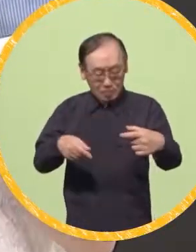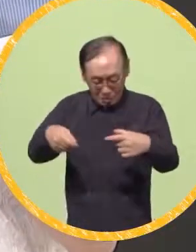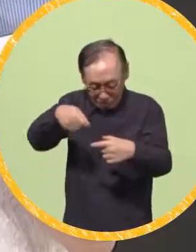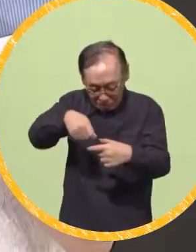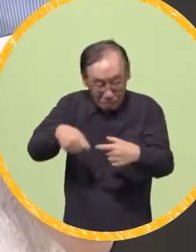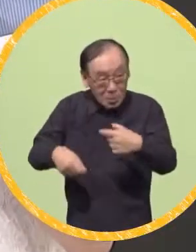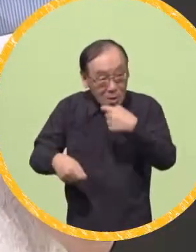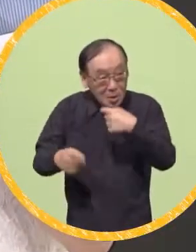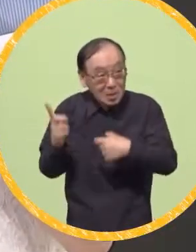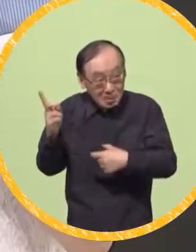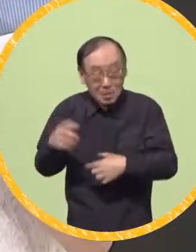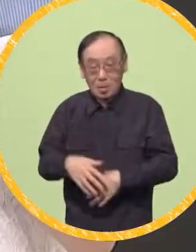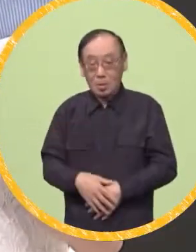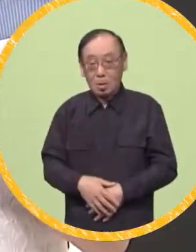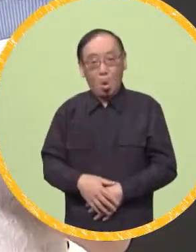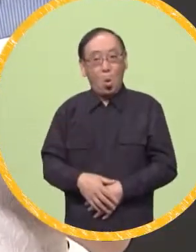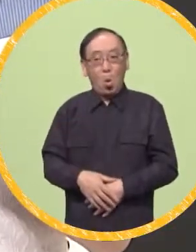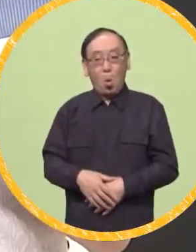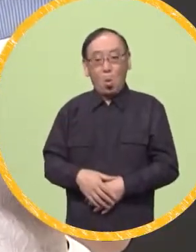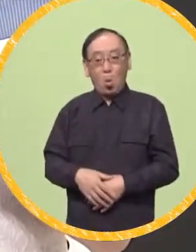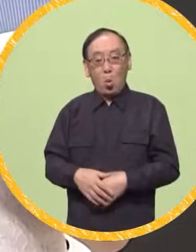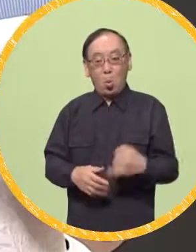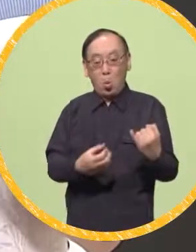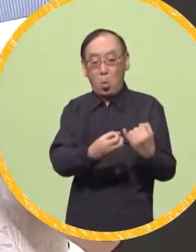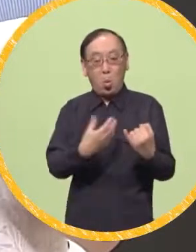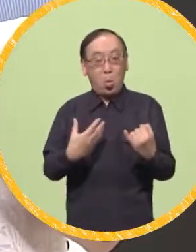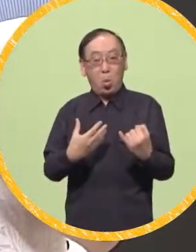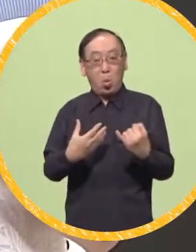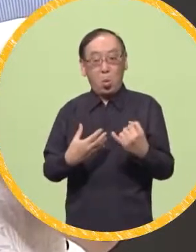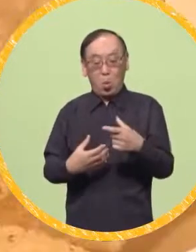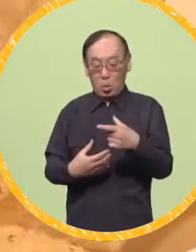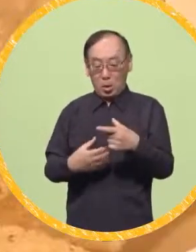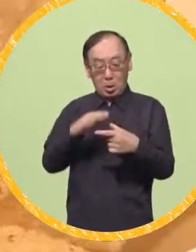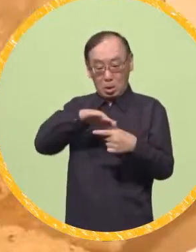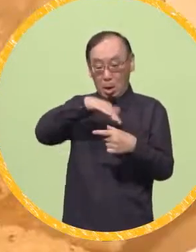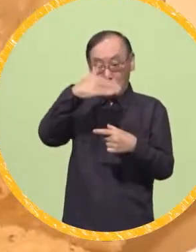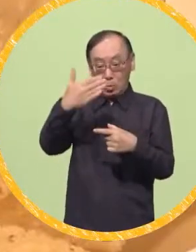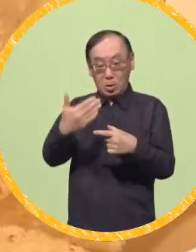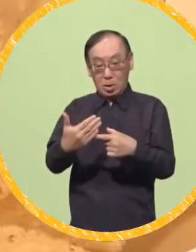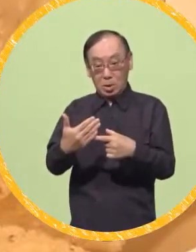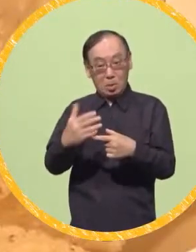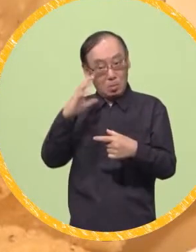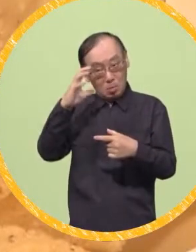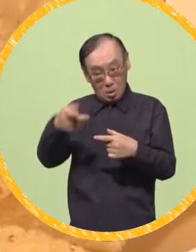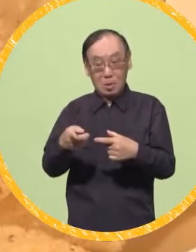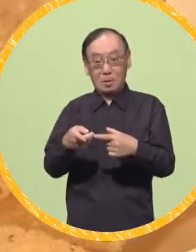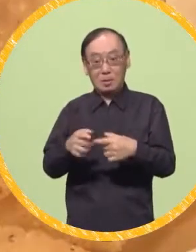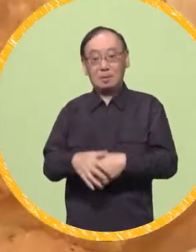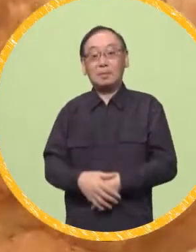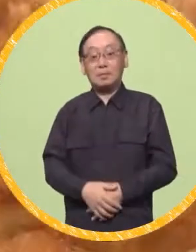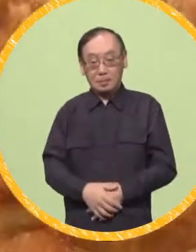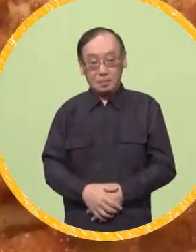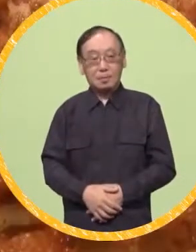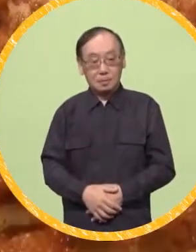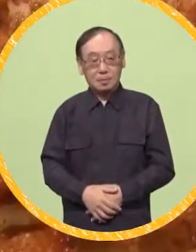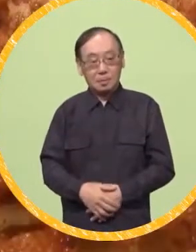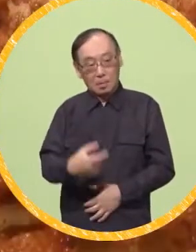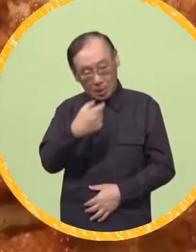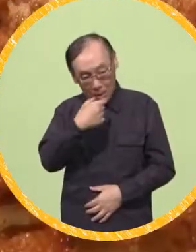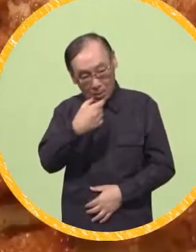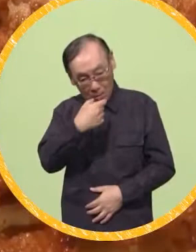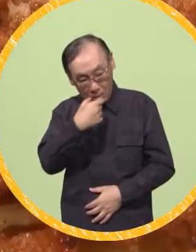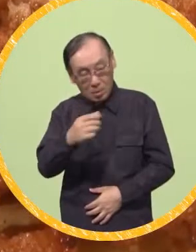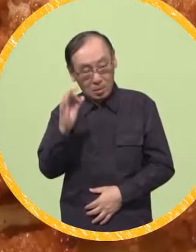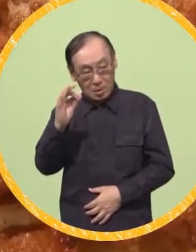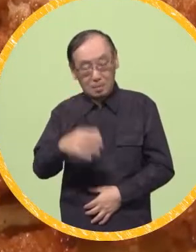うーんにお肉たっぷりのがちょすもなかなかねえ妄想ですねありますねはいはいサクッと食べれます